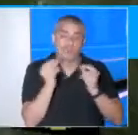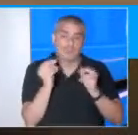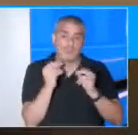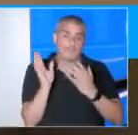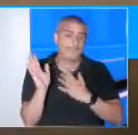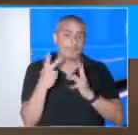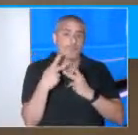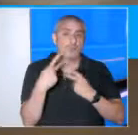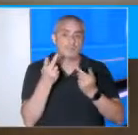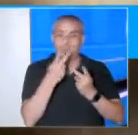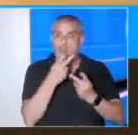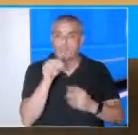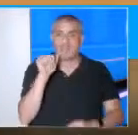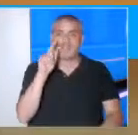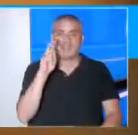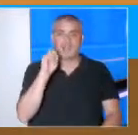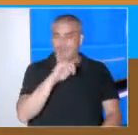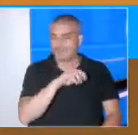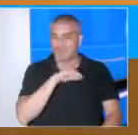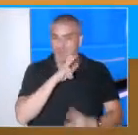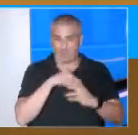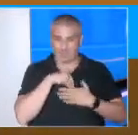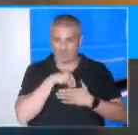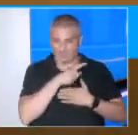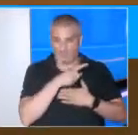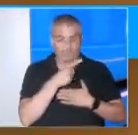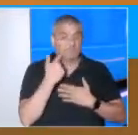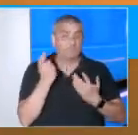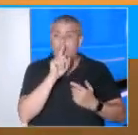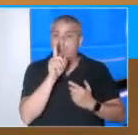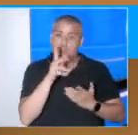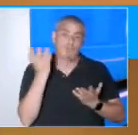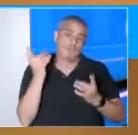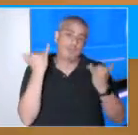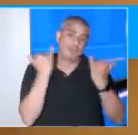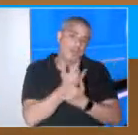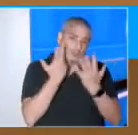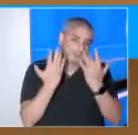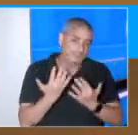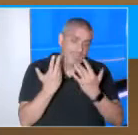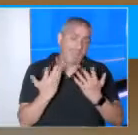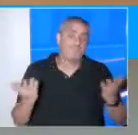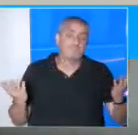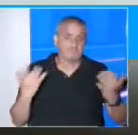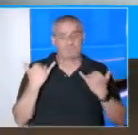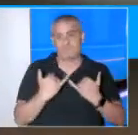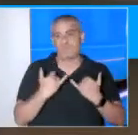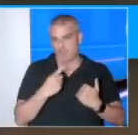מפינוי בית החולים איתנים. איפה הם? יש גורמים שאומרים שייתכן שמדובר בטעות בספירה, אבל זה